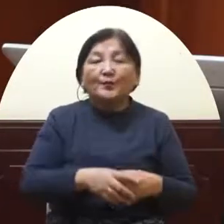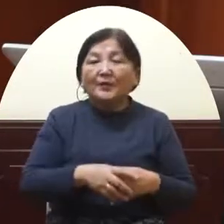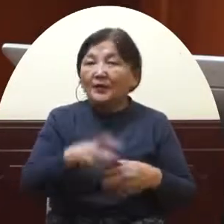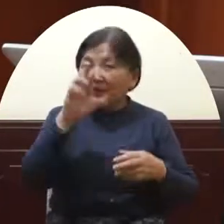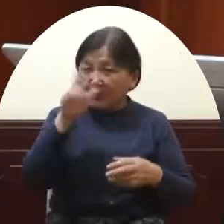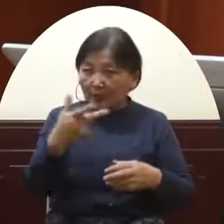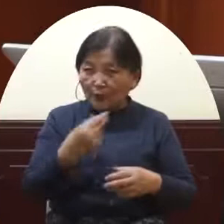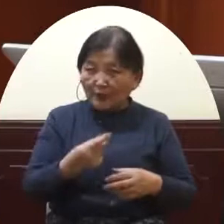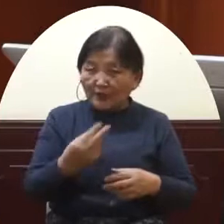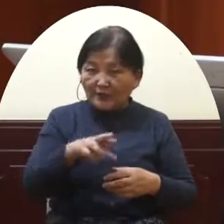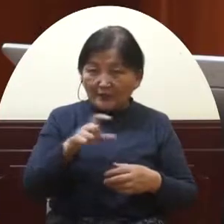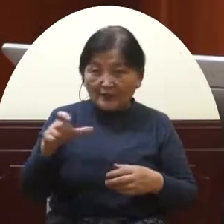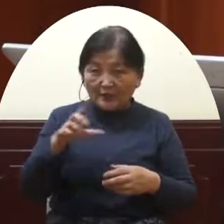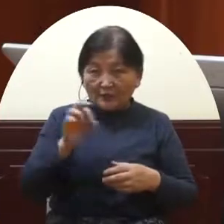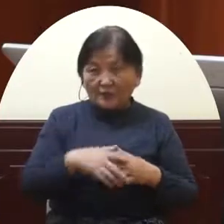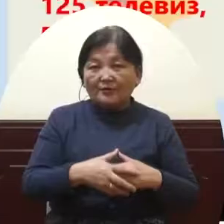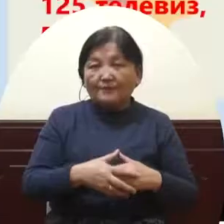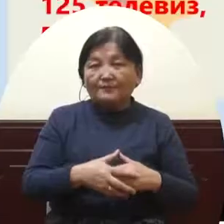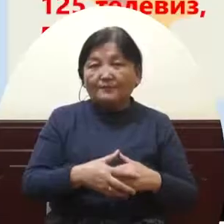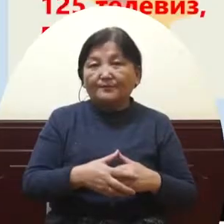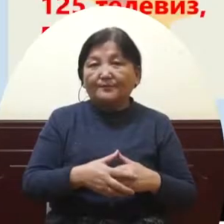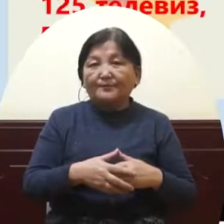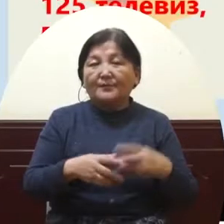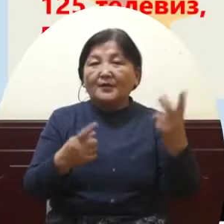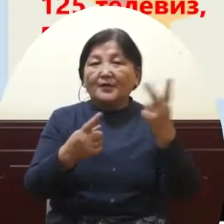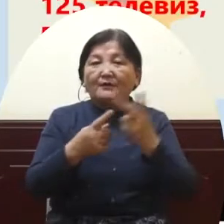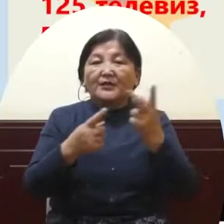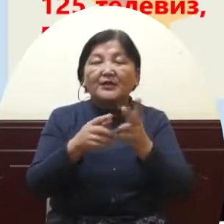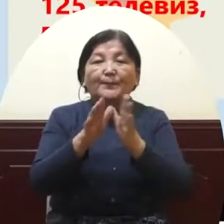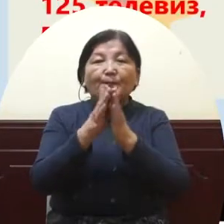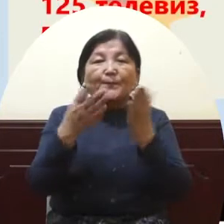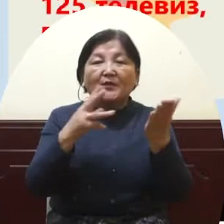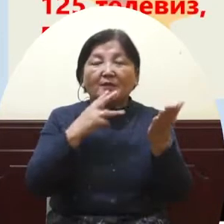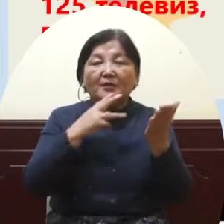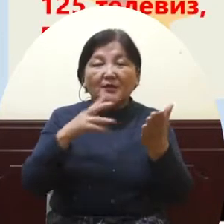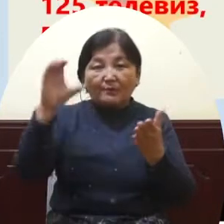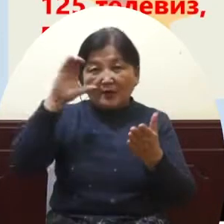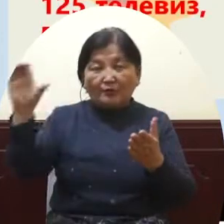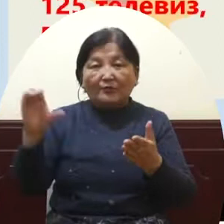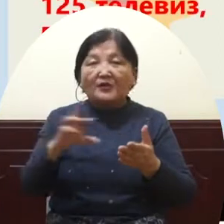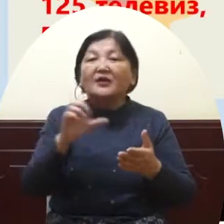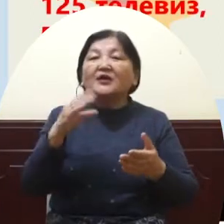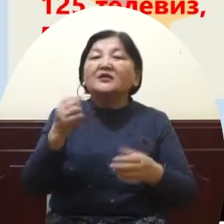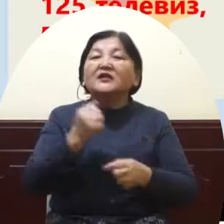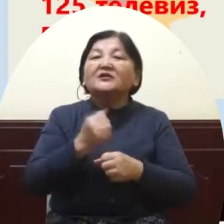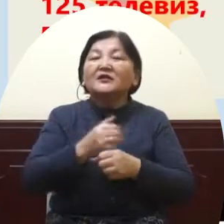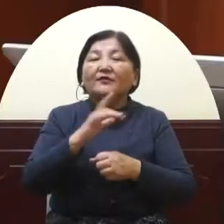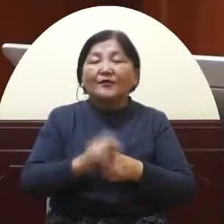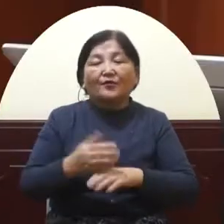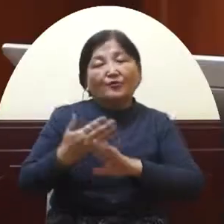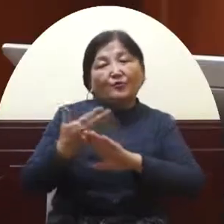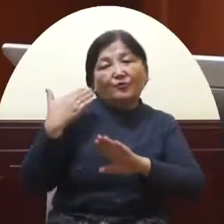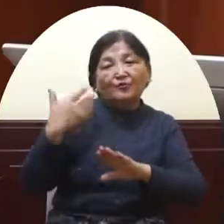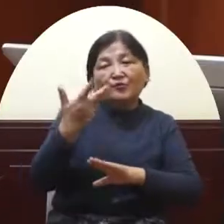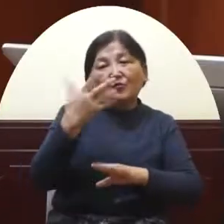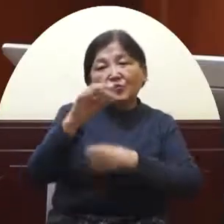Яг үүндээ бол манай хэвлэл мэдээллийн хэрэгслүүд бид нар яаж амьдрах юм бэ тэгвэл тэдний өнгөрсөн 30 жилийн